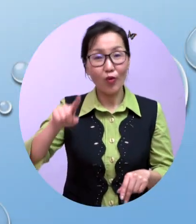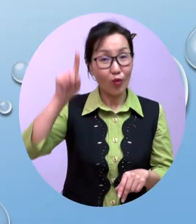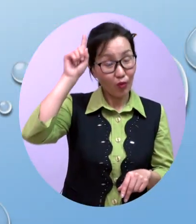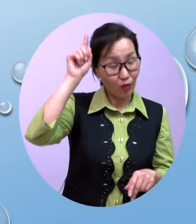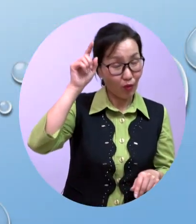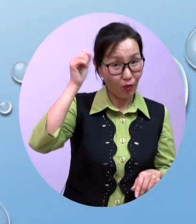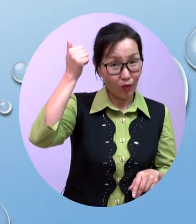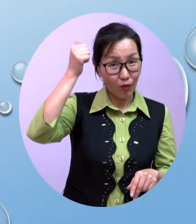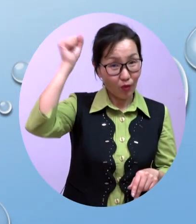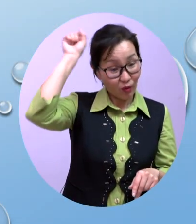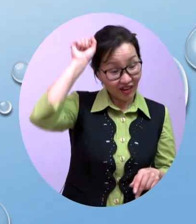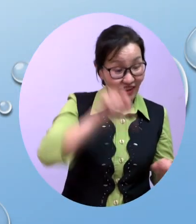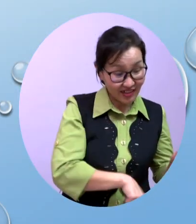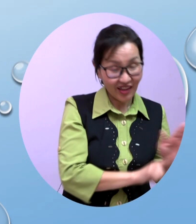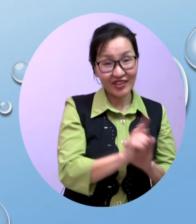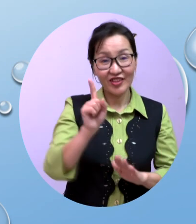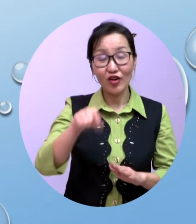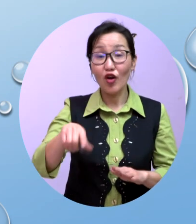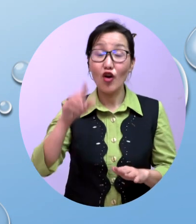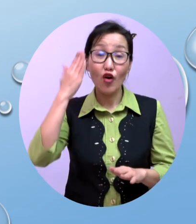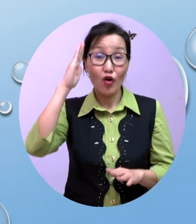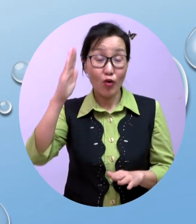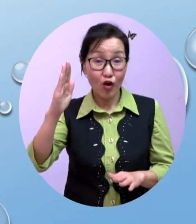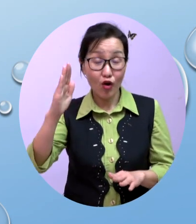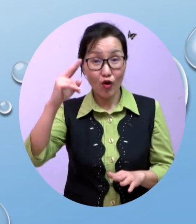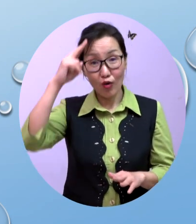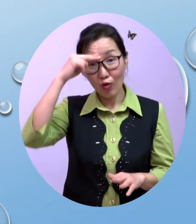нь. Өвөө хүү хоёрын зургийг ажиглаарай.